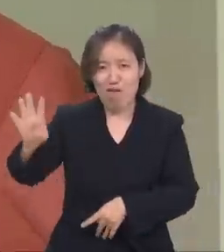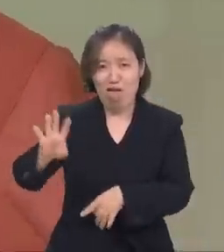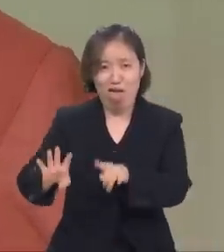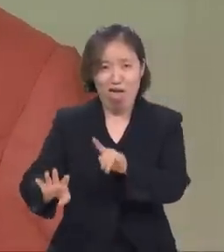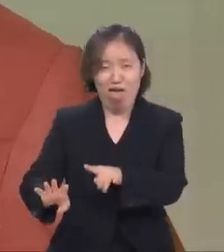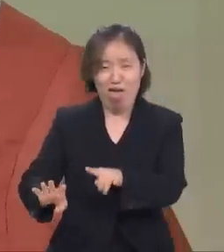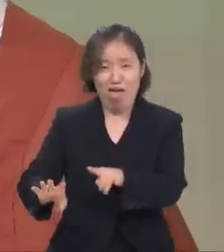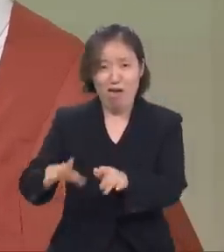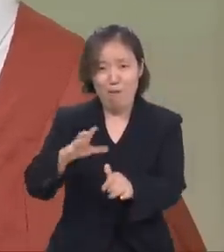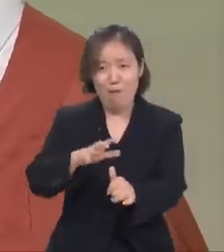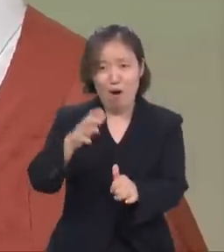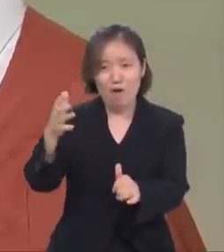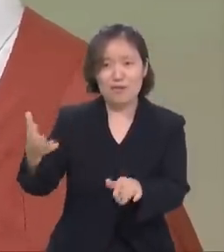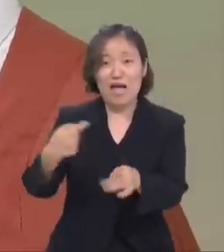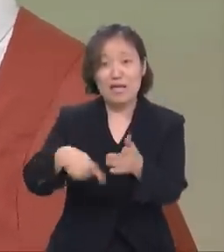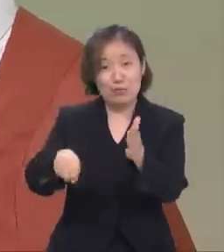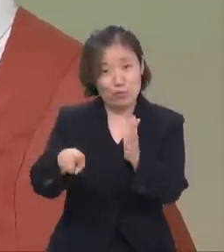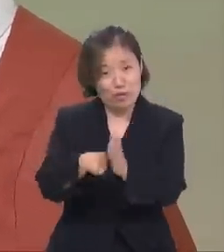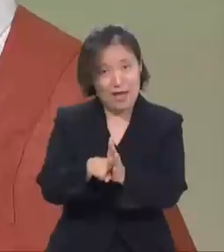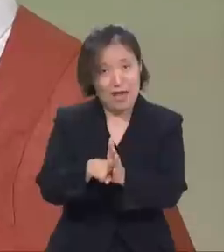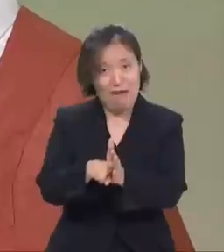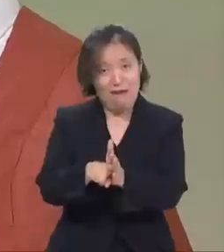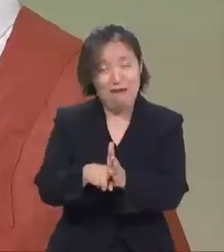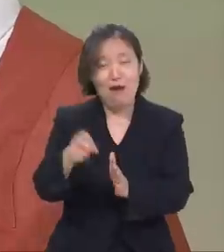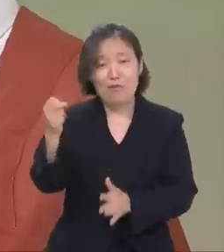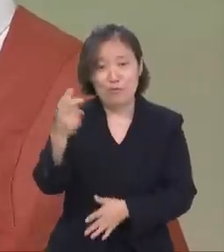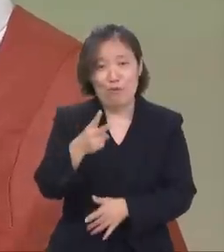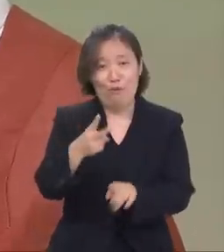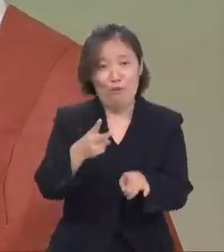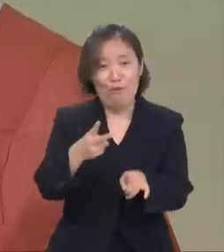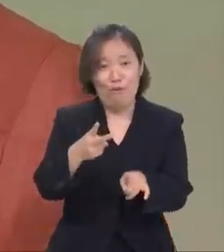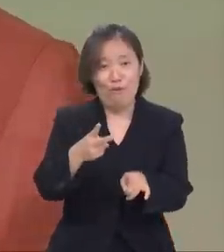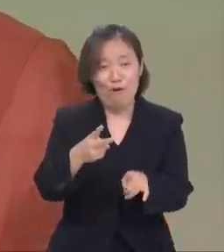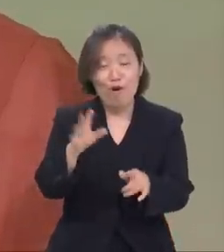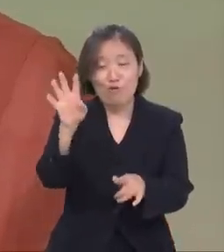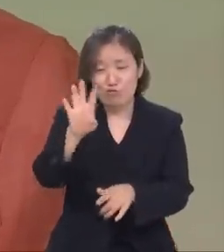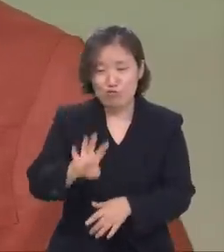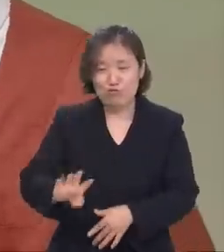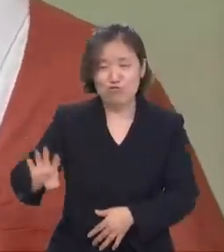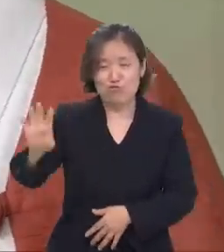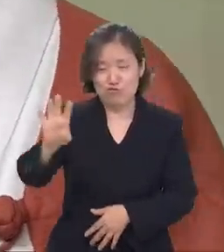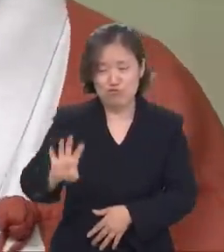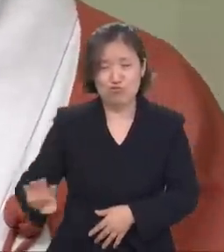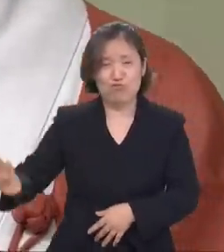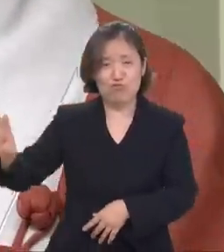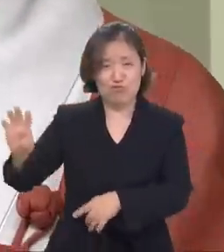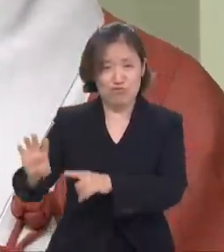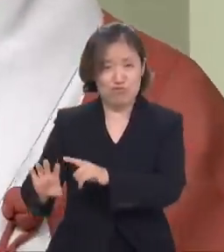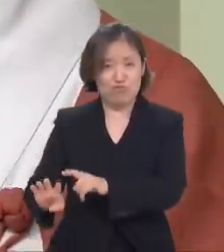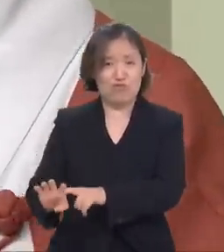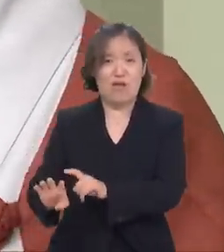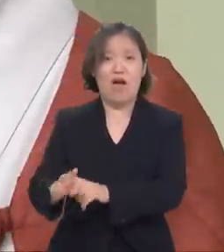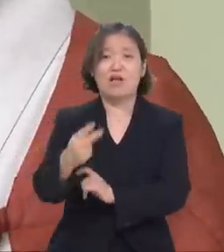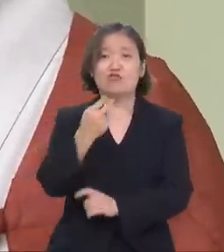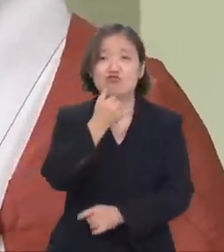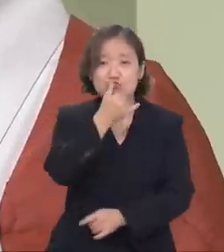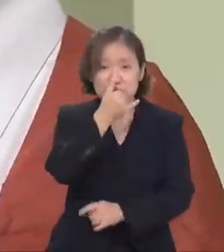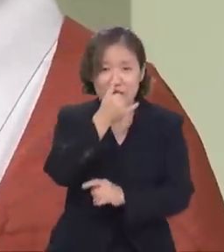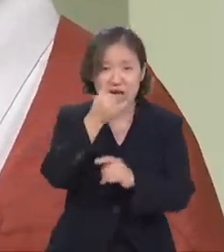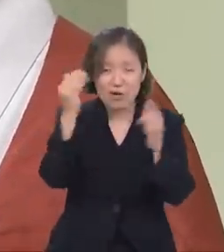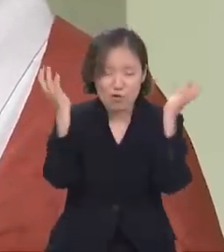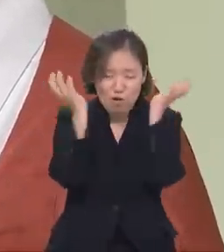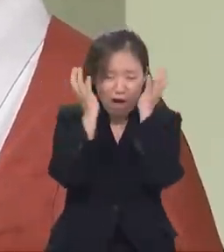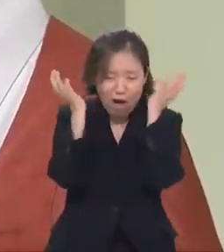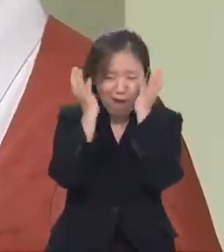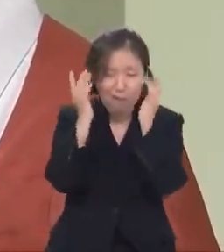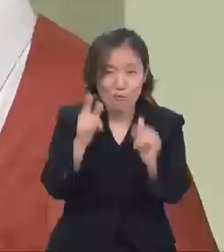생사 윤회의 갇혀 있는이 윤회 속에 있는이 중생들을 괴로움에 바다에서 건져내기